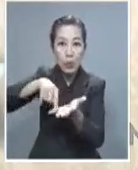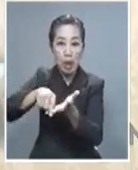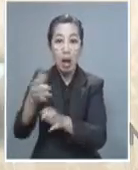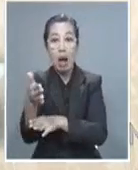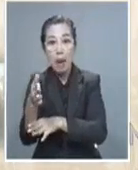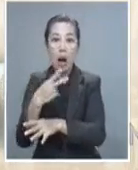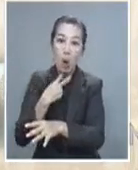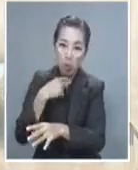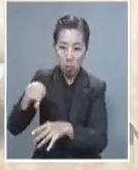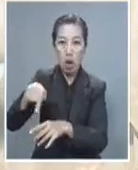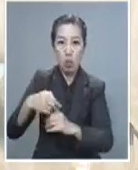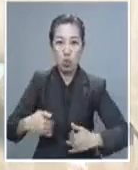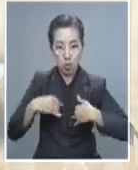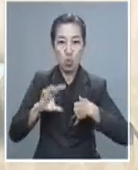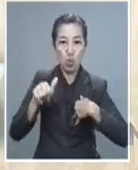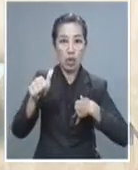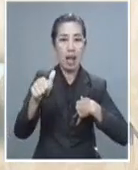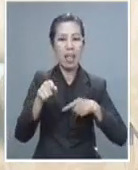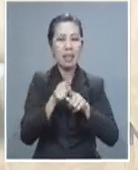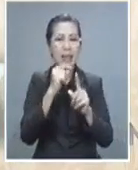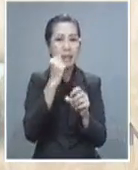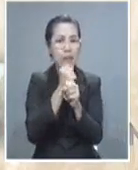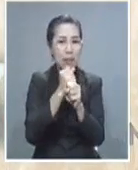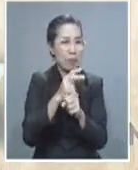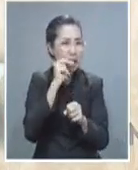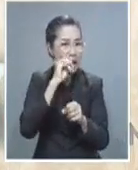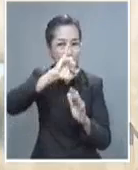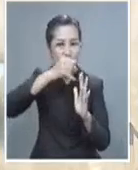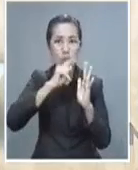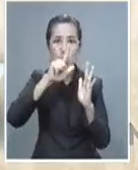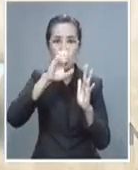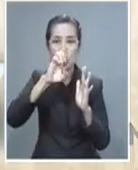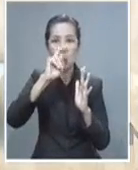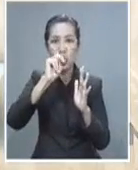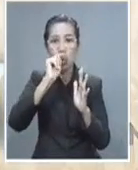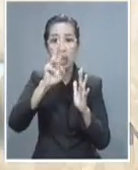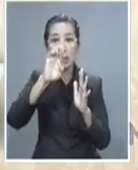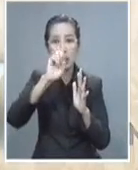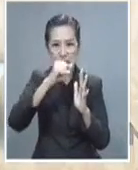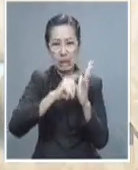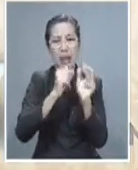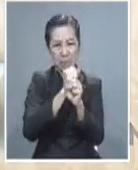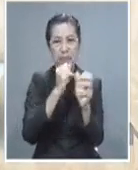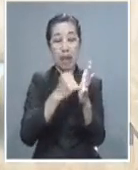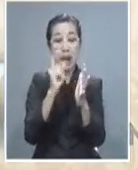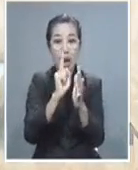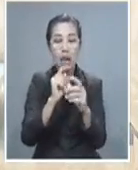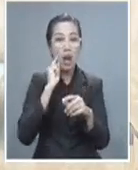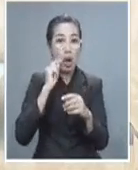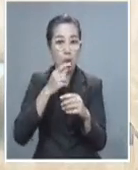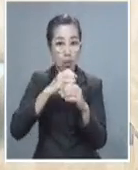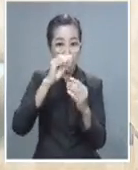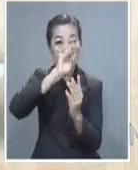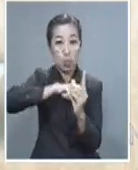ริงๆจุลินทรีย์เนี่ยทำได้ไม่ยากใช่ไหมคุณรัชนี ทำยังไงคะ เอาก็เอาพวกหยวกกล้วยใช่ไหมมาผสมกับน้ำตาลก